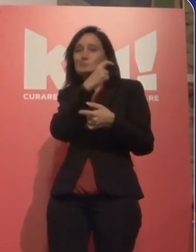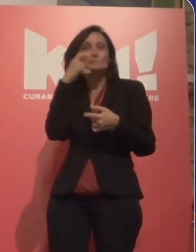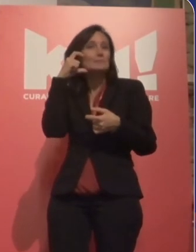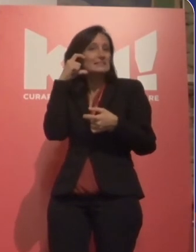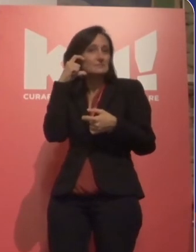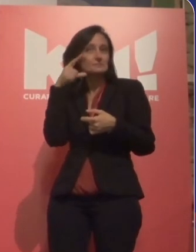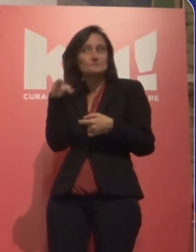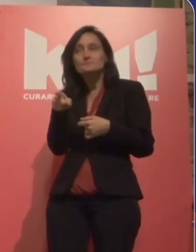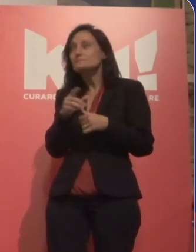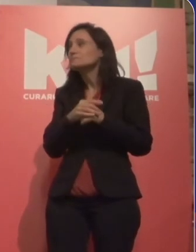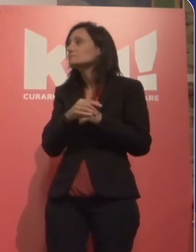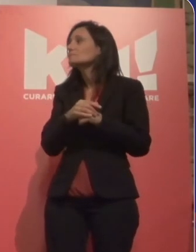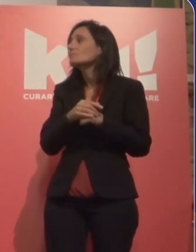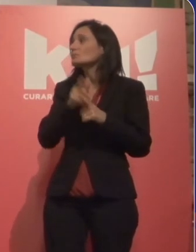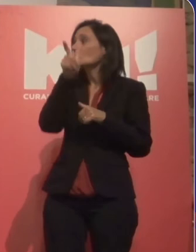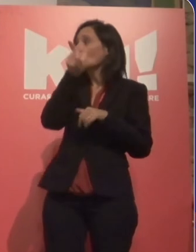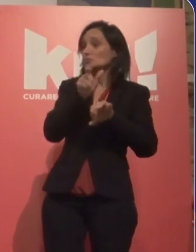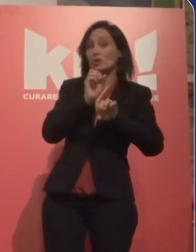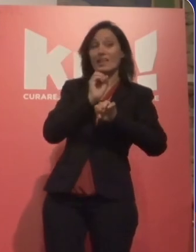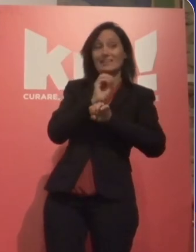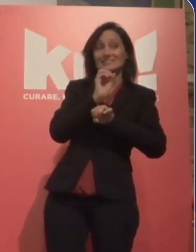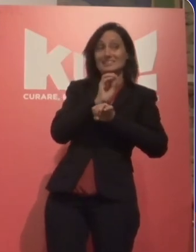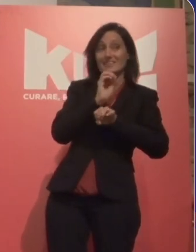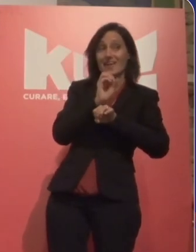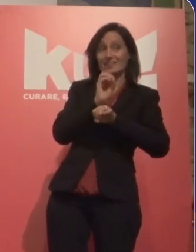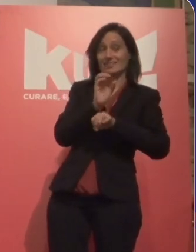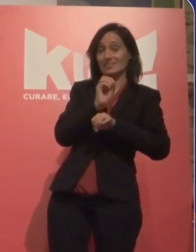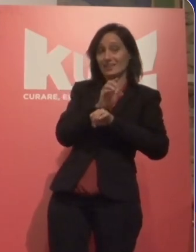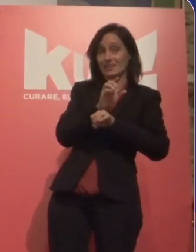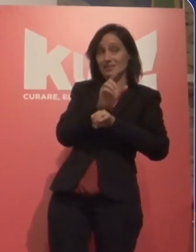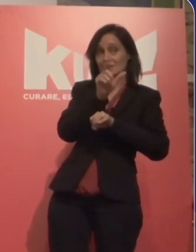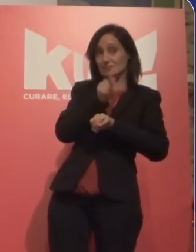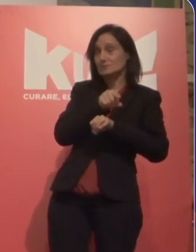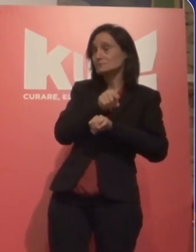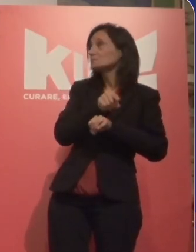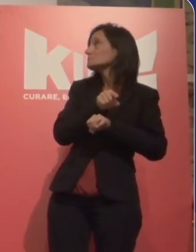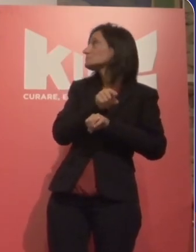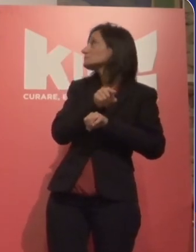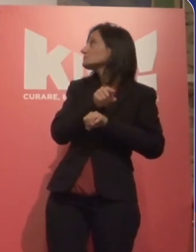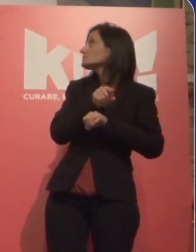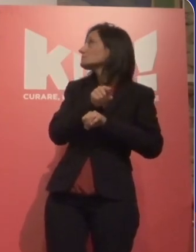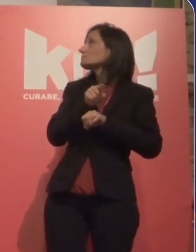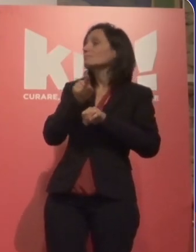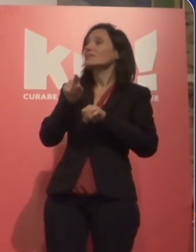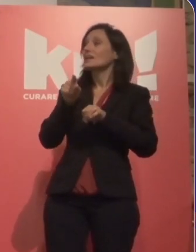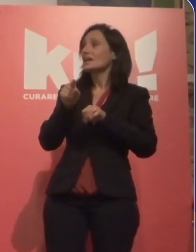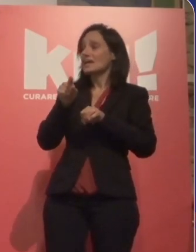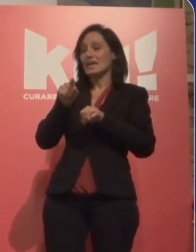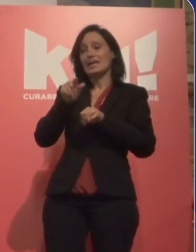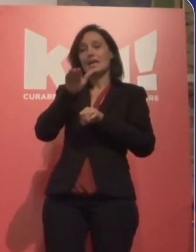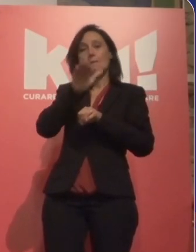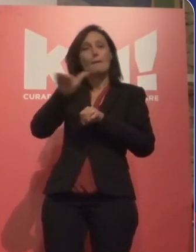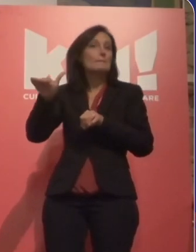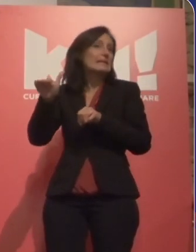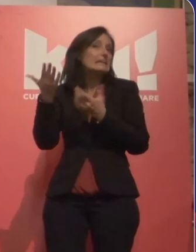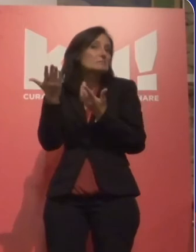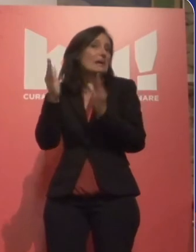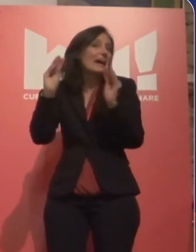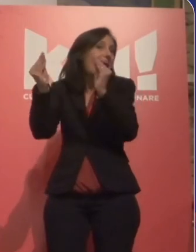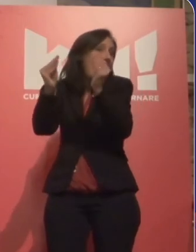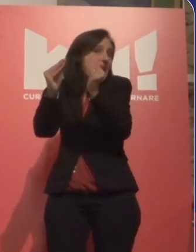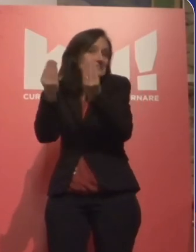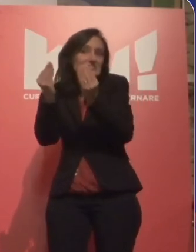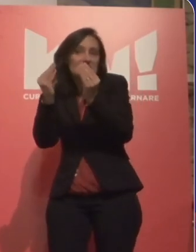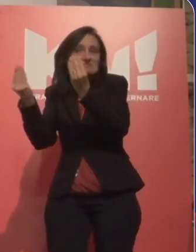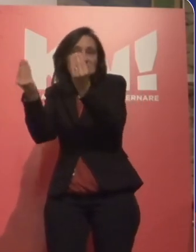l'insegnante e i bambini dei ragazzi ragazzi dei ragazzi ed i ragazzini sono